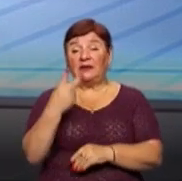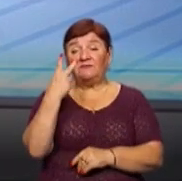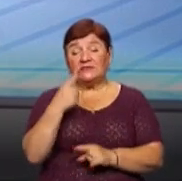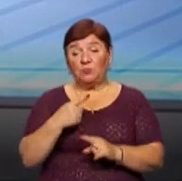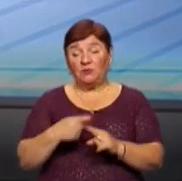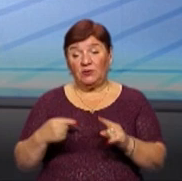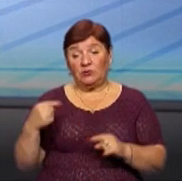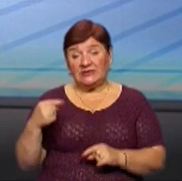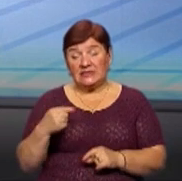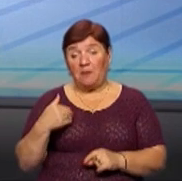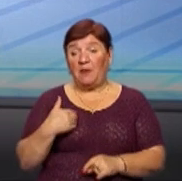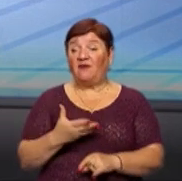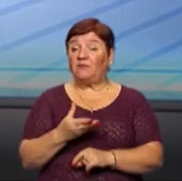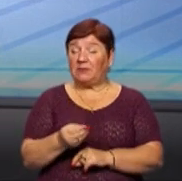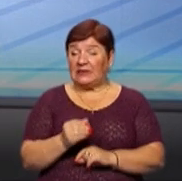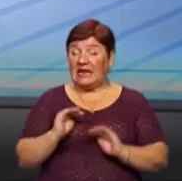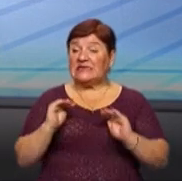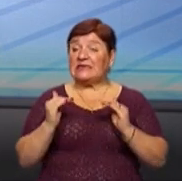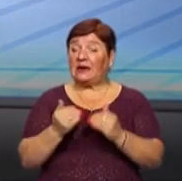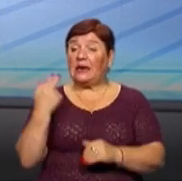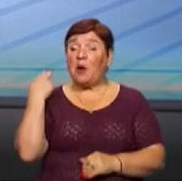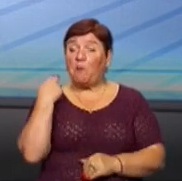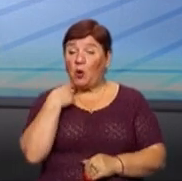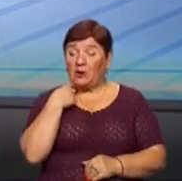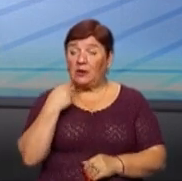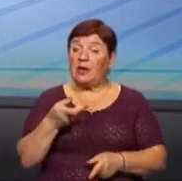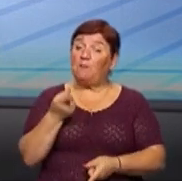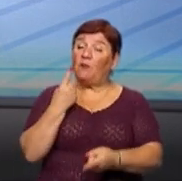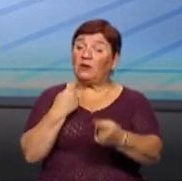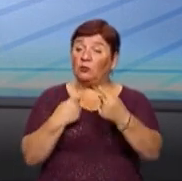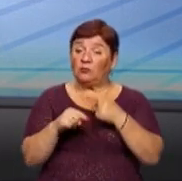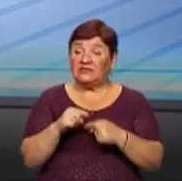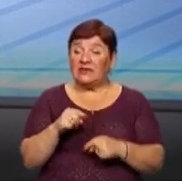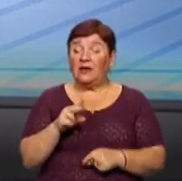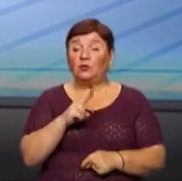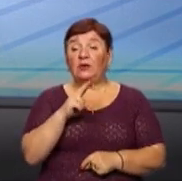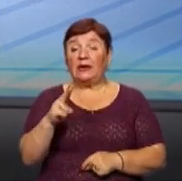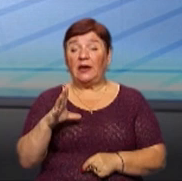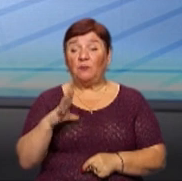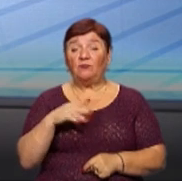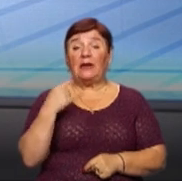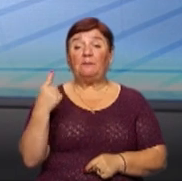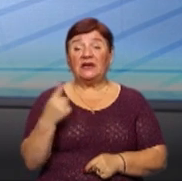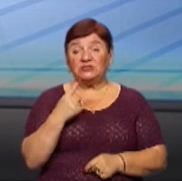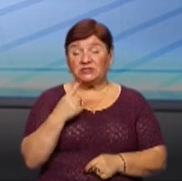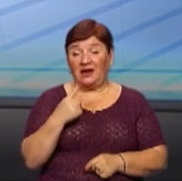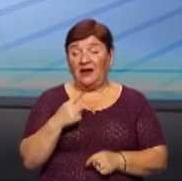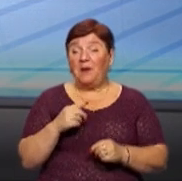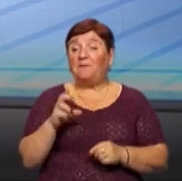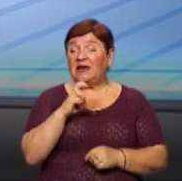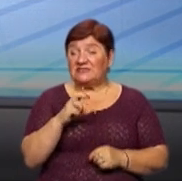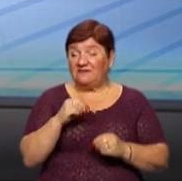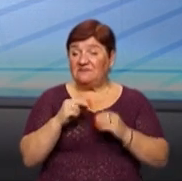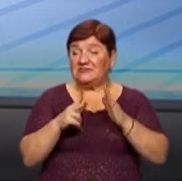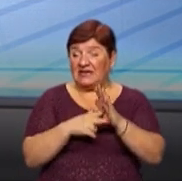2,5 тисячі. Ми її виплатили, закрили ці заборгованості. І повернулись до розміру пенсії, який був на 1 березня 2018 року, тобто до